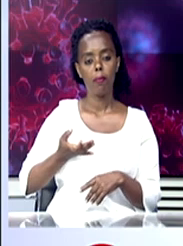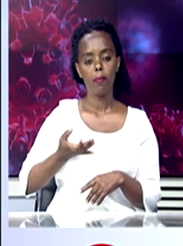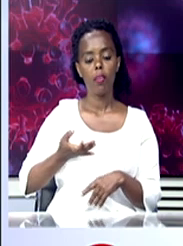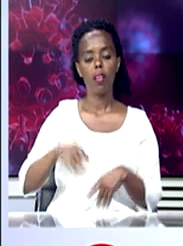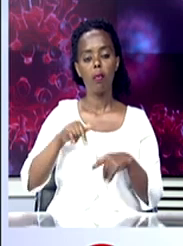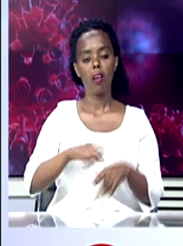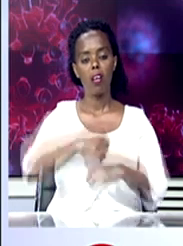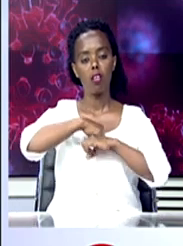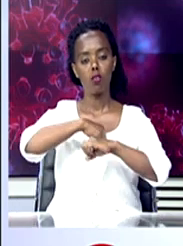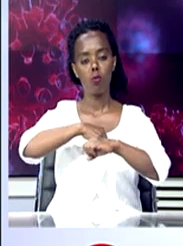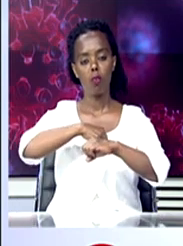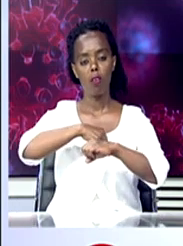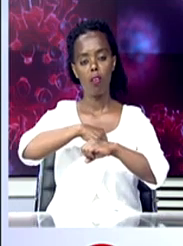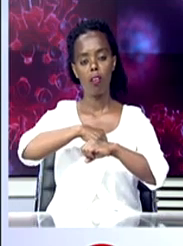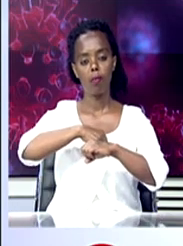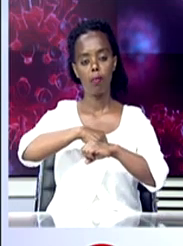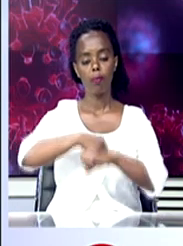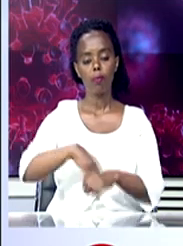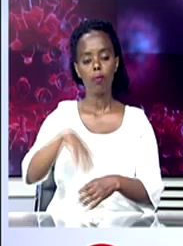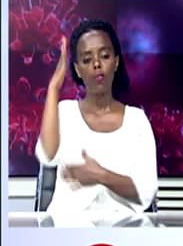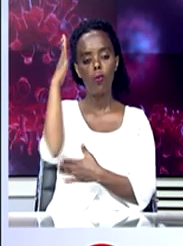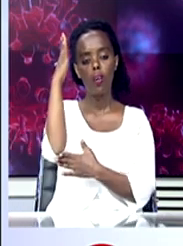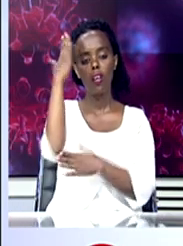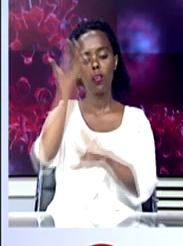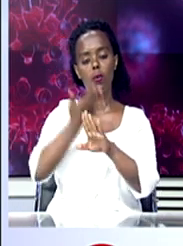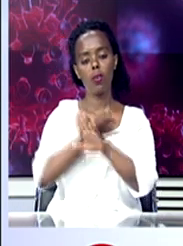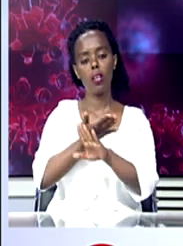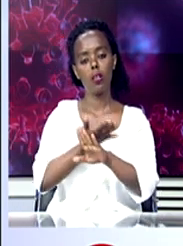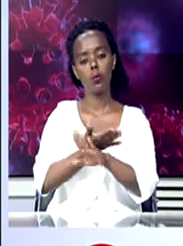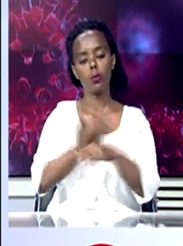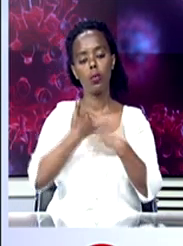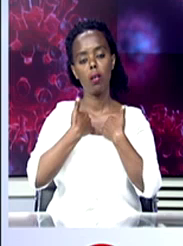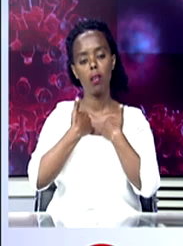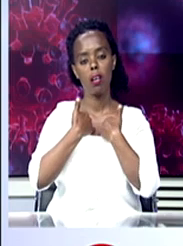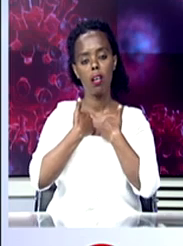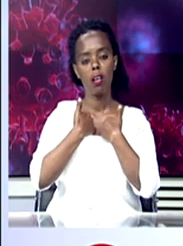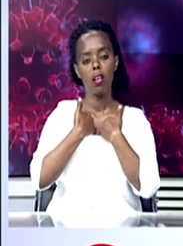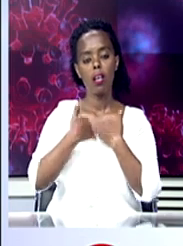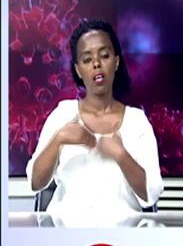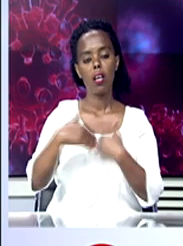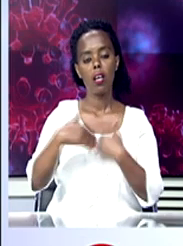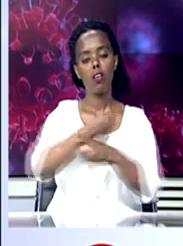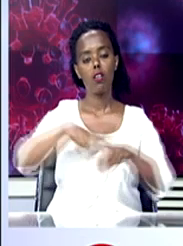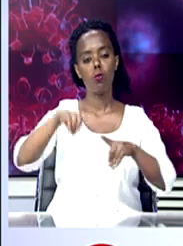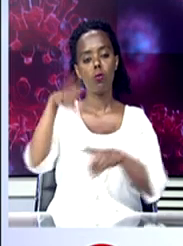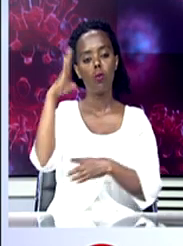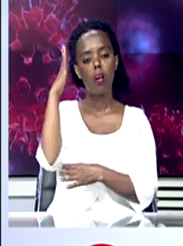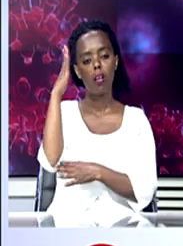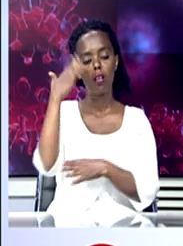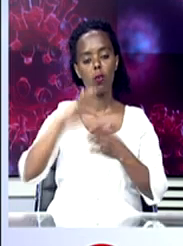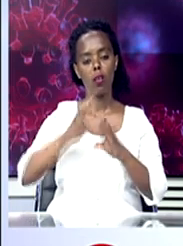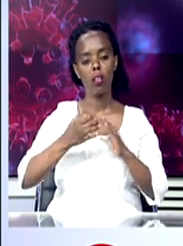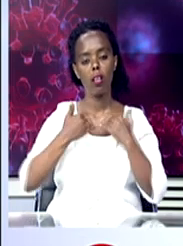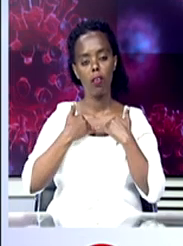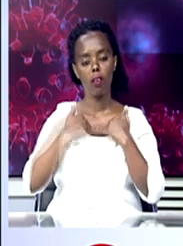dhimma kana ittisuudhaa fi Waaqayyoon kadhachuu qaba tokkoffaa kan nama fayyisu isa waan ta'eef.